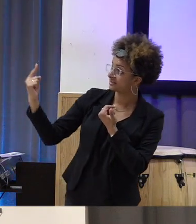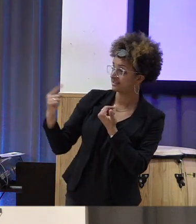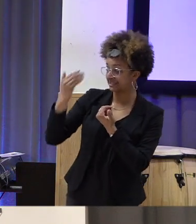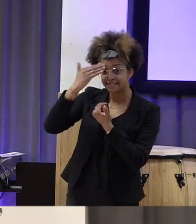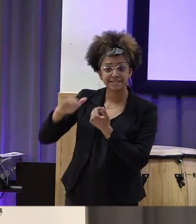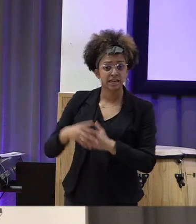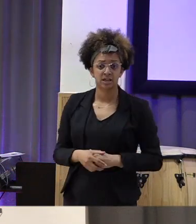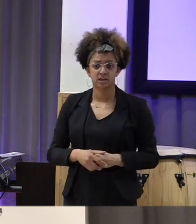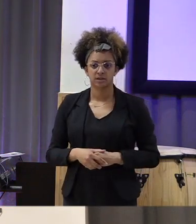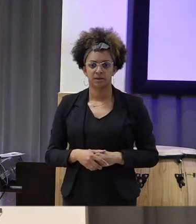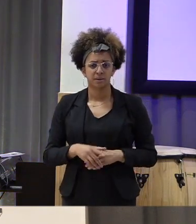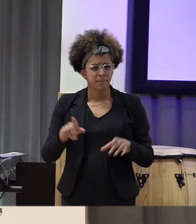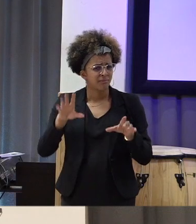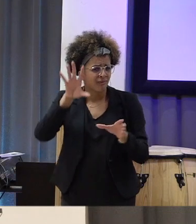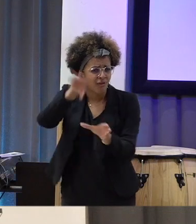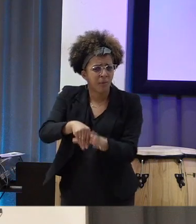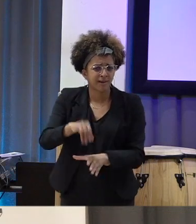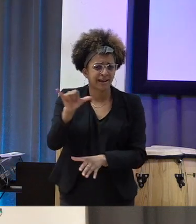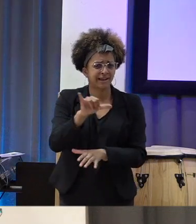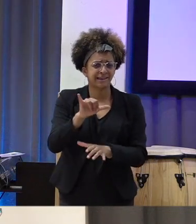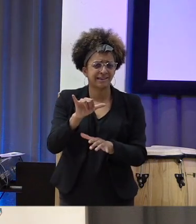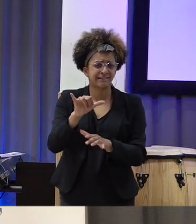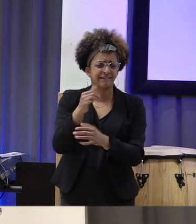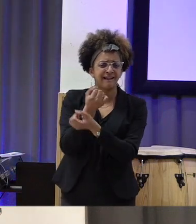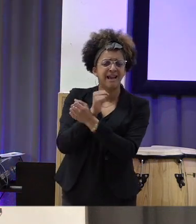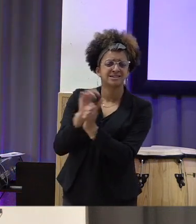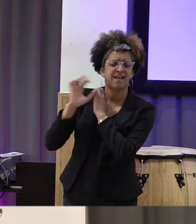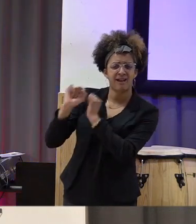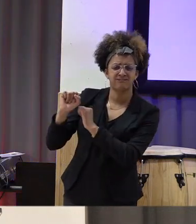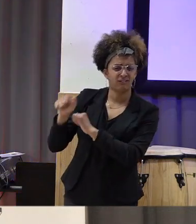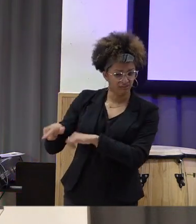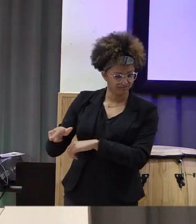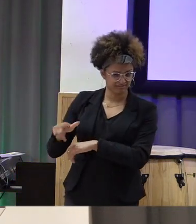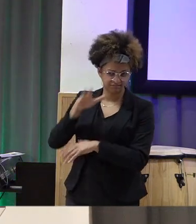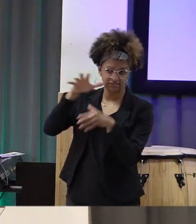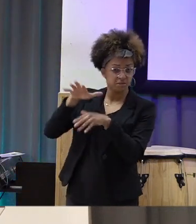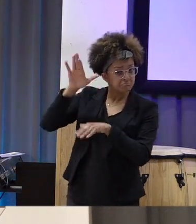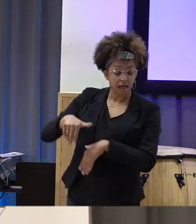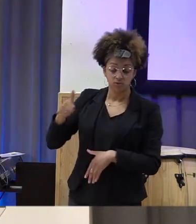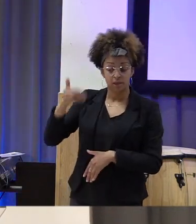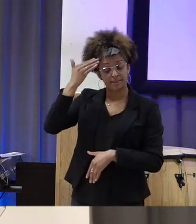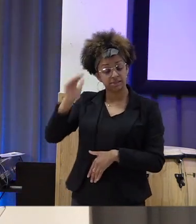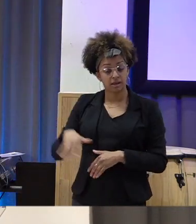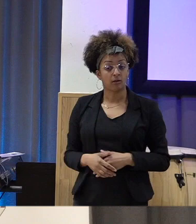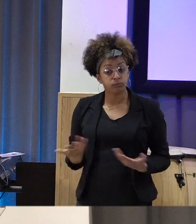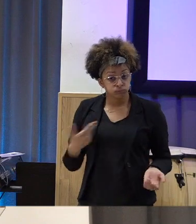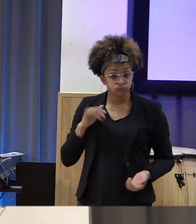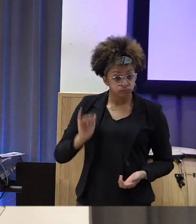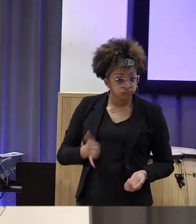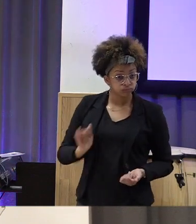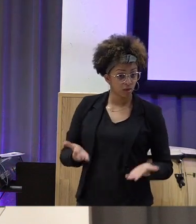Même le méchant esclave ne niait pas cette vérité, puisqu'il disait « Mon maître tarde à